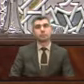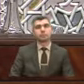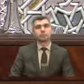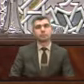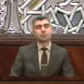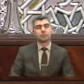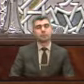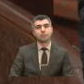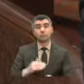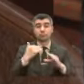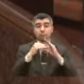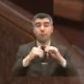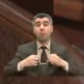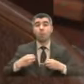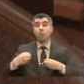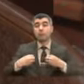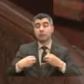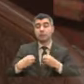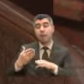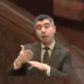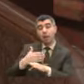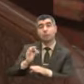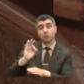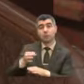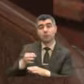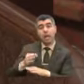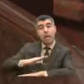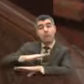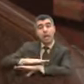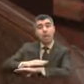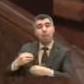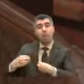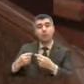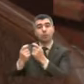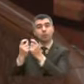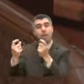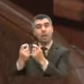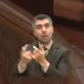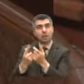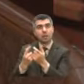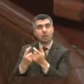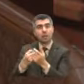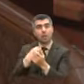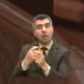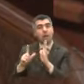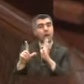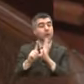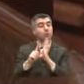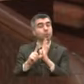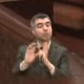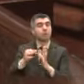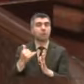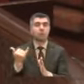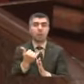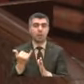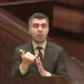احنا راسلناه، خصو يلتزم بداك الشيء، لكن انا نقول لك في المقالع بيننا وبين اصحاب المقالع القانون. على كل حال في